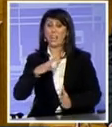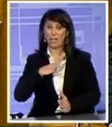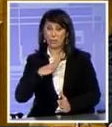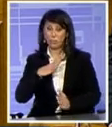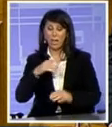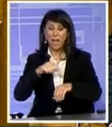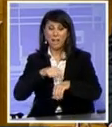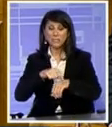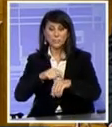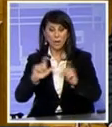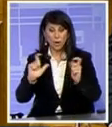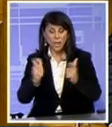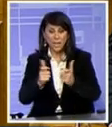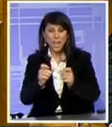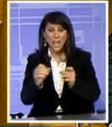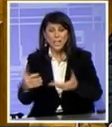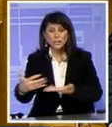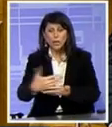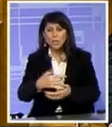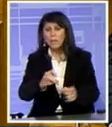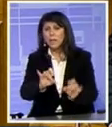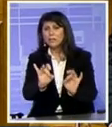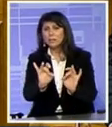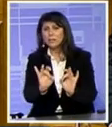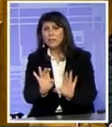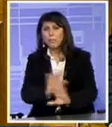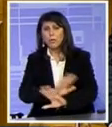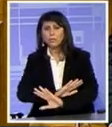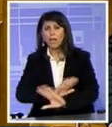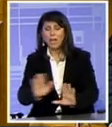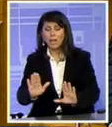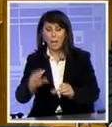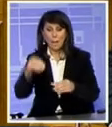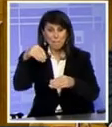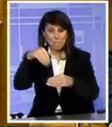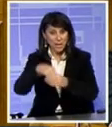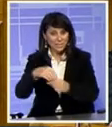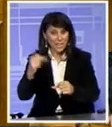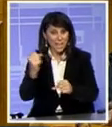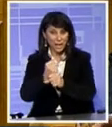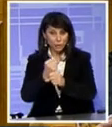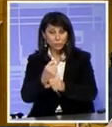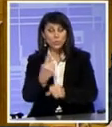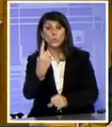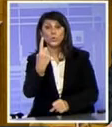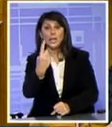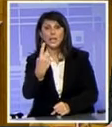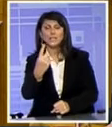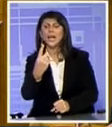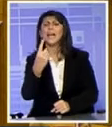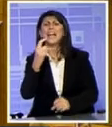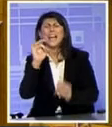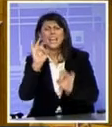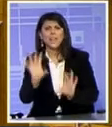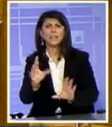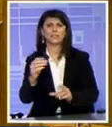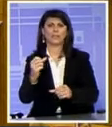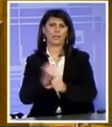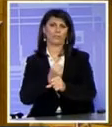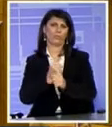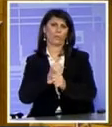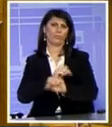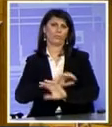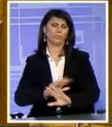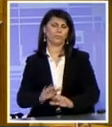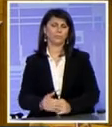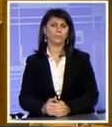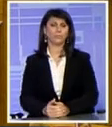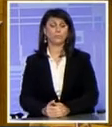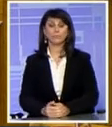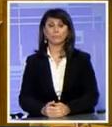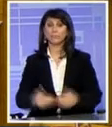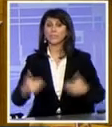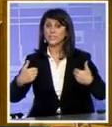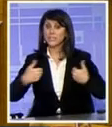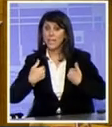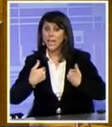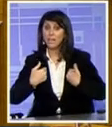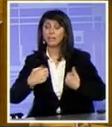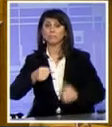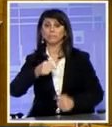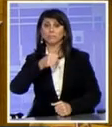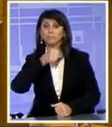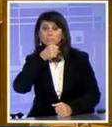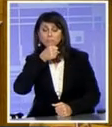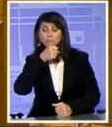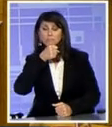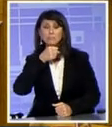εισόδημα. Χωρίς κανένα εργαζόμενο. Όχι έναν, κανένα εργαζόμενο. Νέοι, ηλικιωμένοι, απολυμμένοι